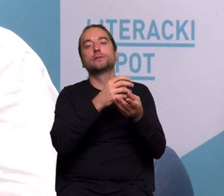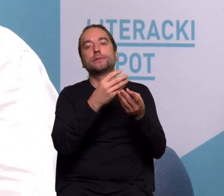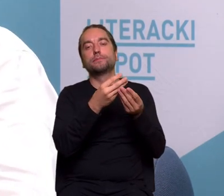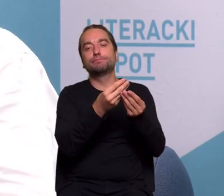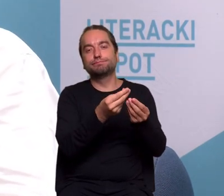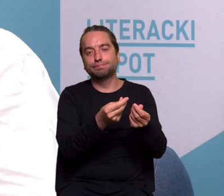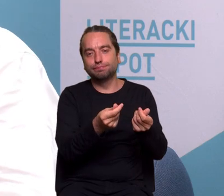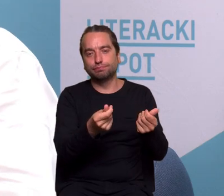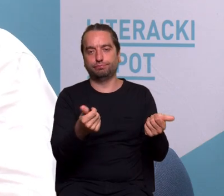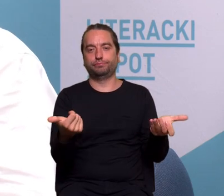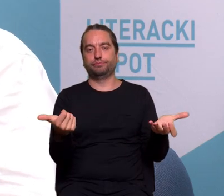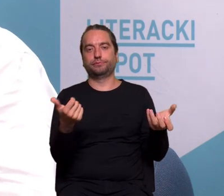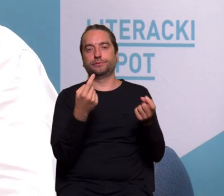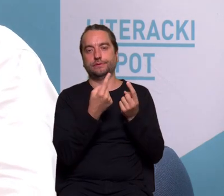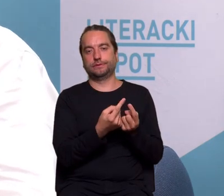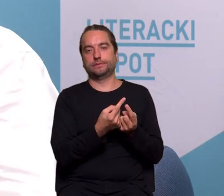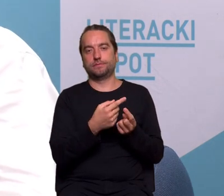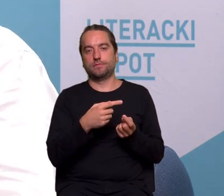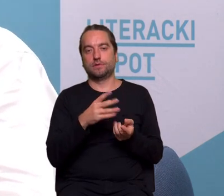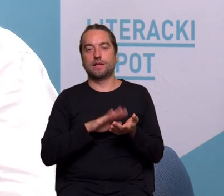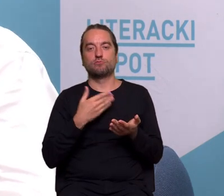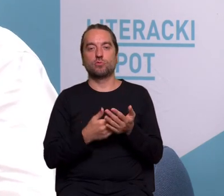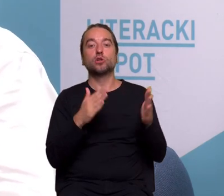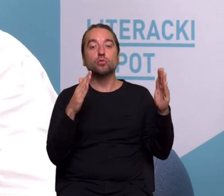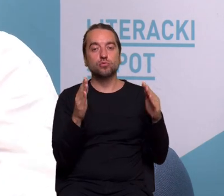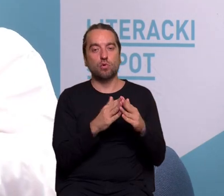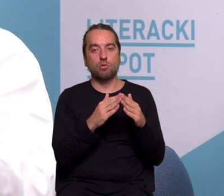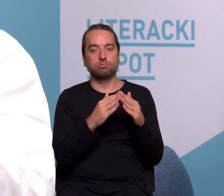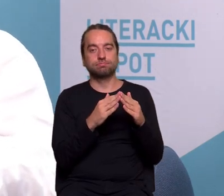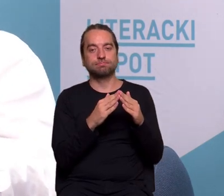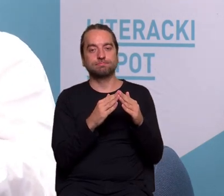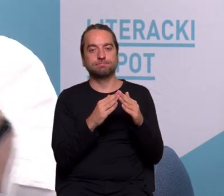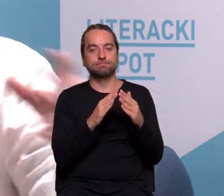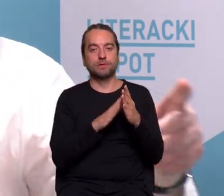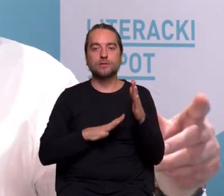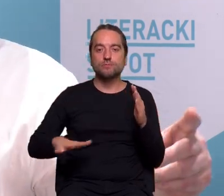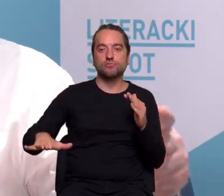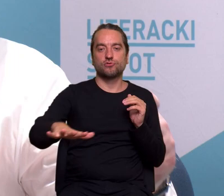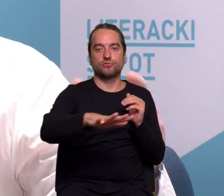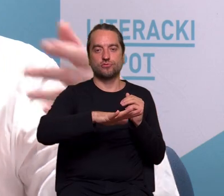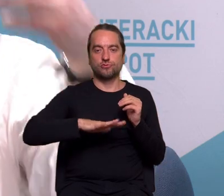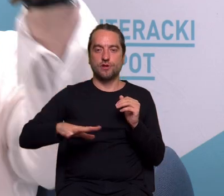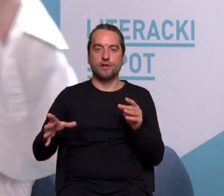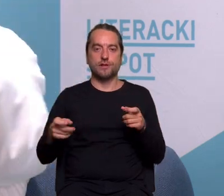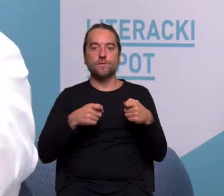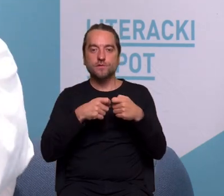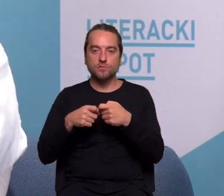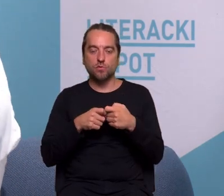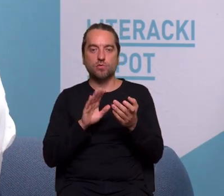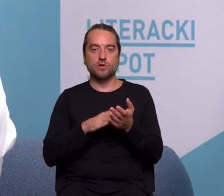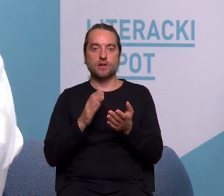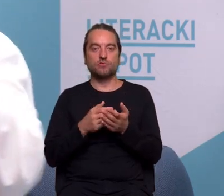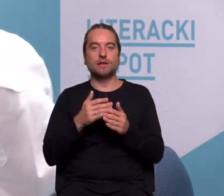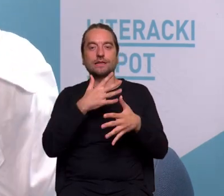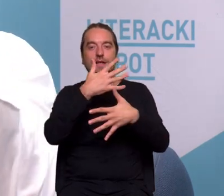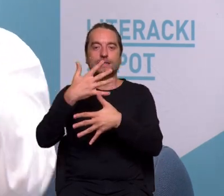niszczenie przede wszystkim domów i tych przestrzeni wspólnych, czyli klatki schodowe,